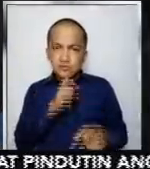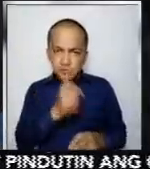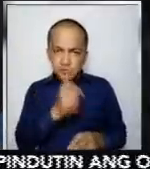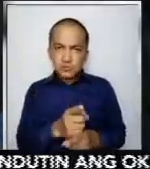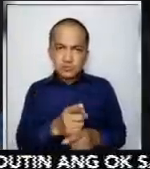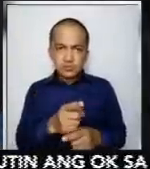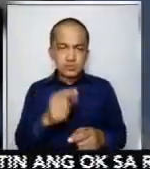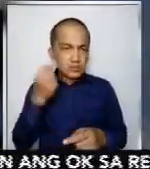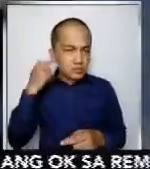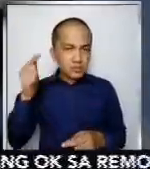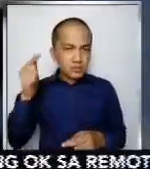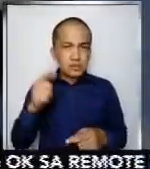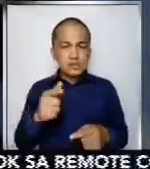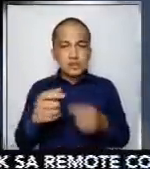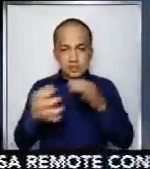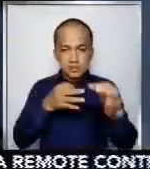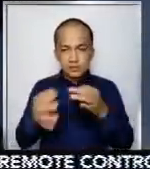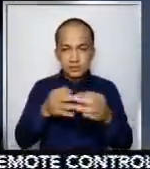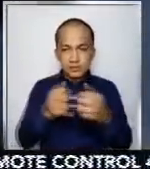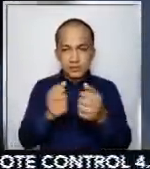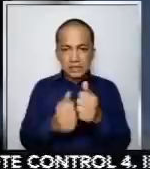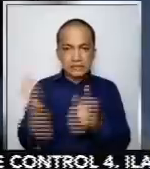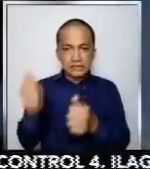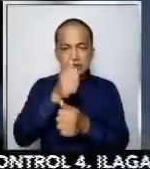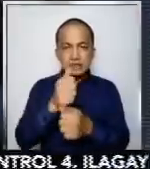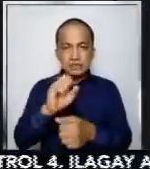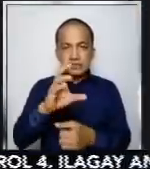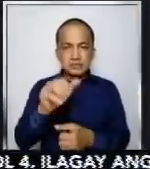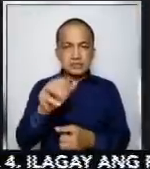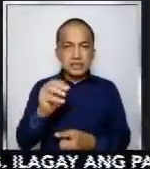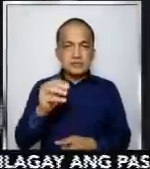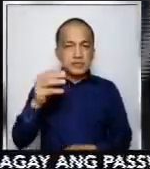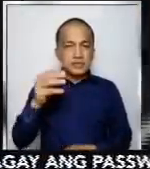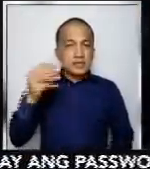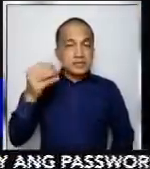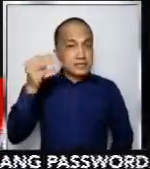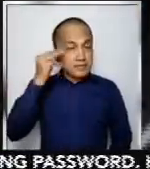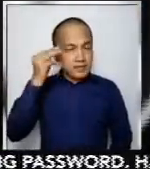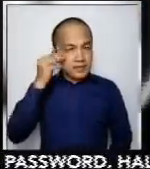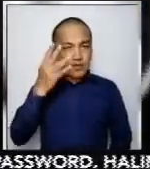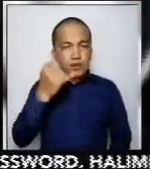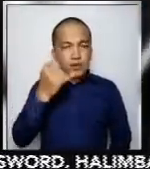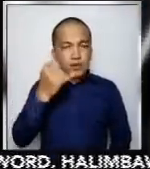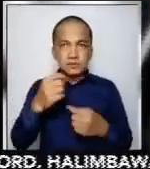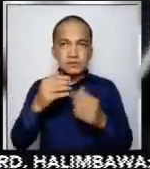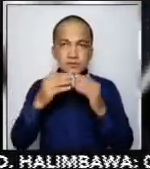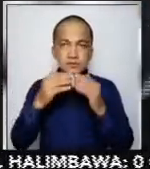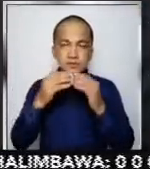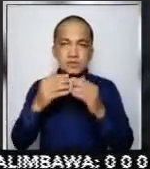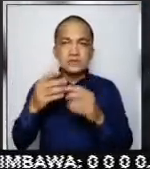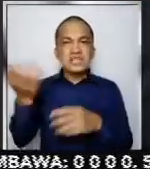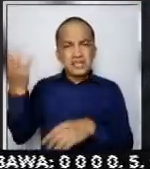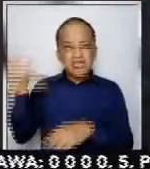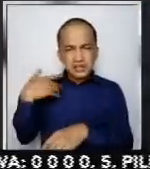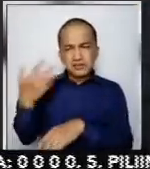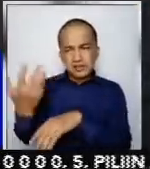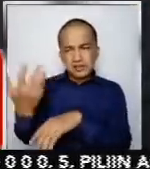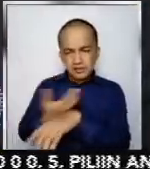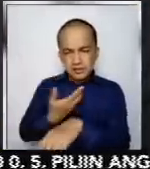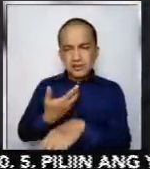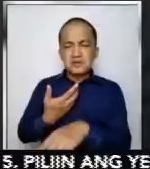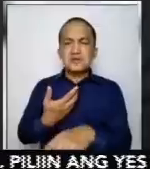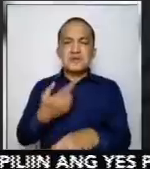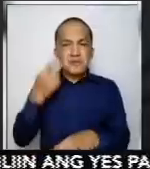scam na si Jerly Mariano kung bakit niya ito ginawa. Gusto ko rin makabawi kasi naloko din ako dati. Ang bayad sa bahay kasi wala na